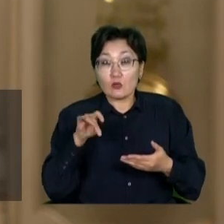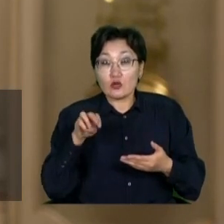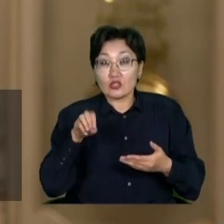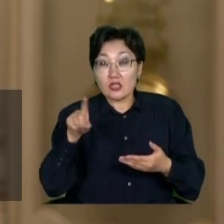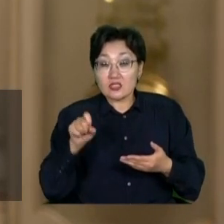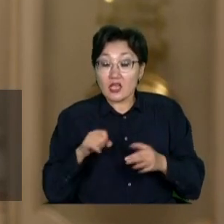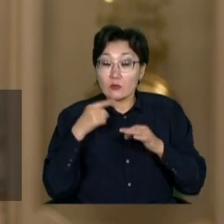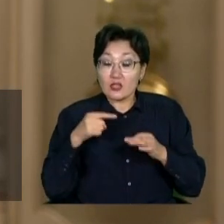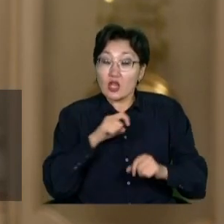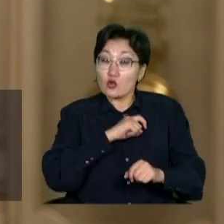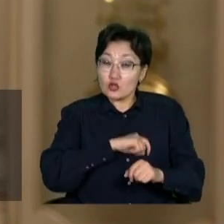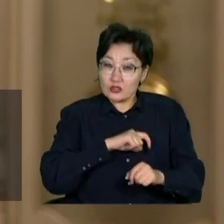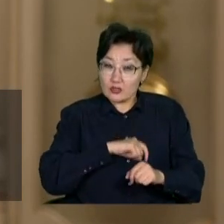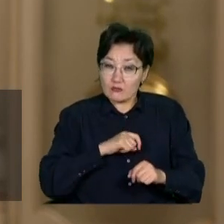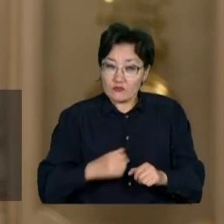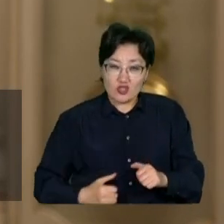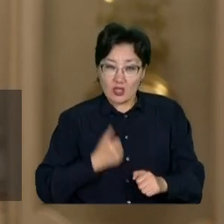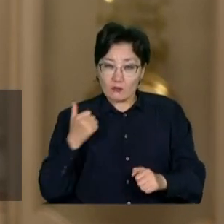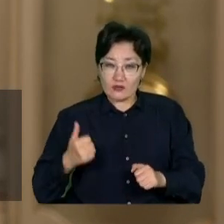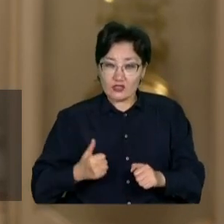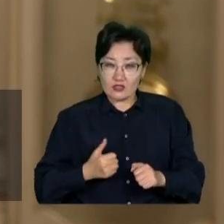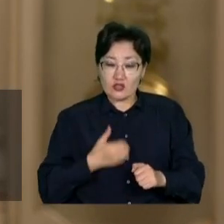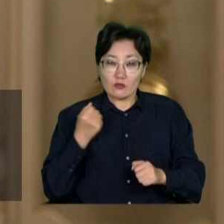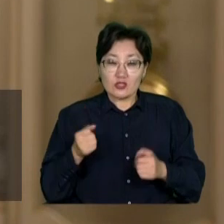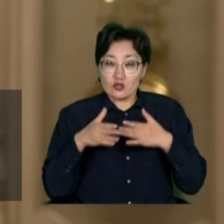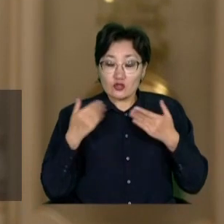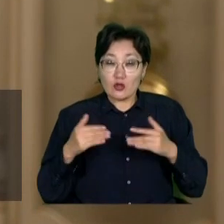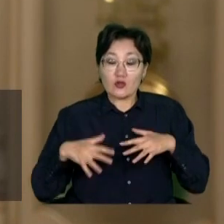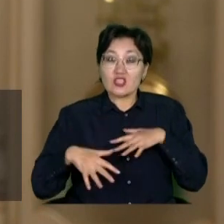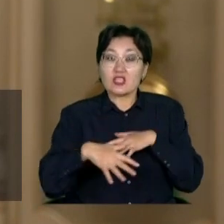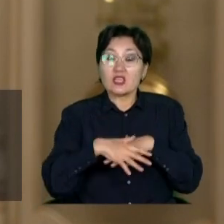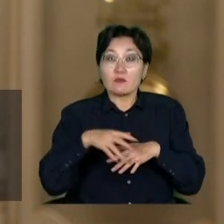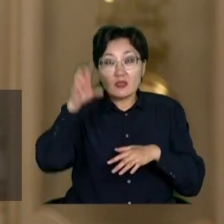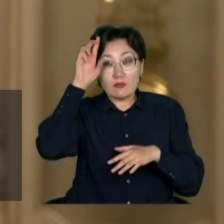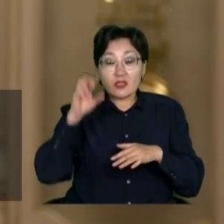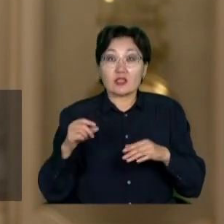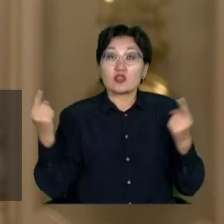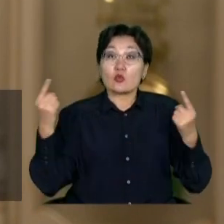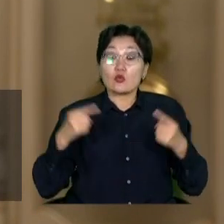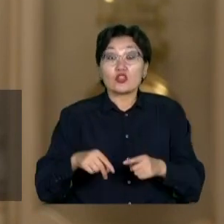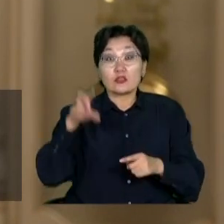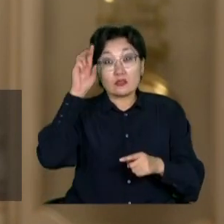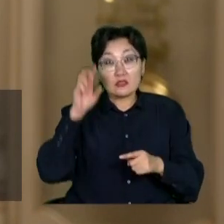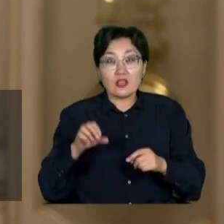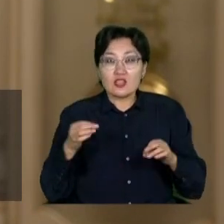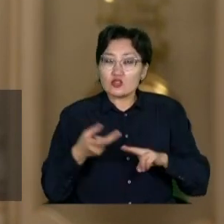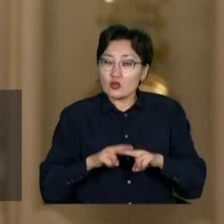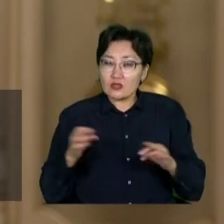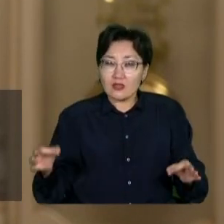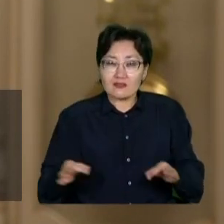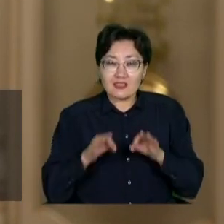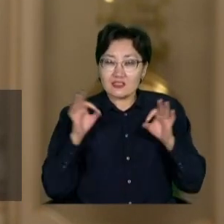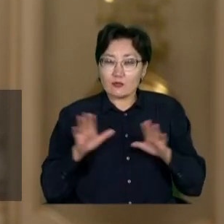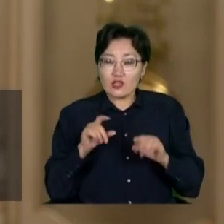айтқандай, рухы мен намысы сөнген ел, өлген ел деген. Сондықтан да еш уақытта